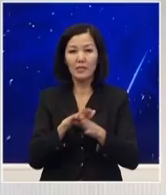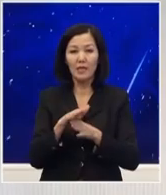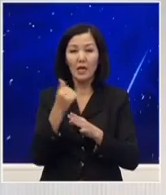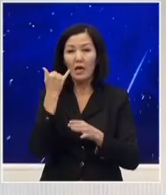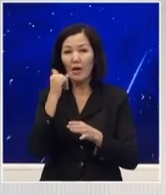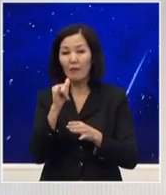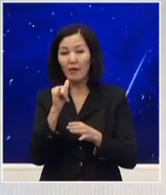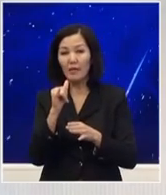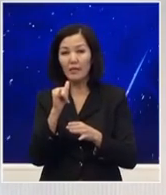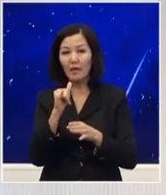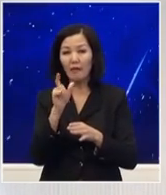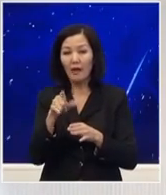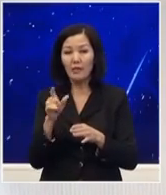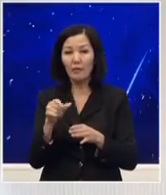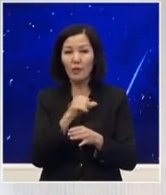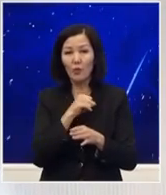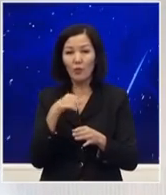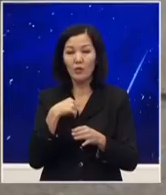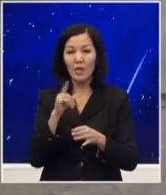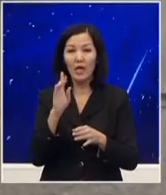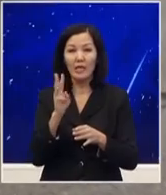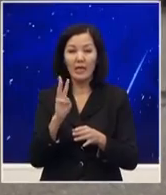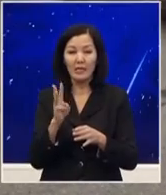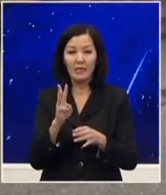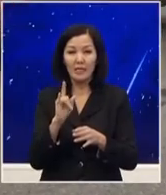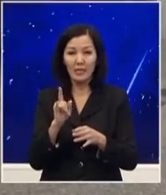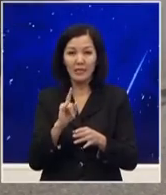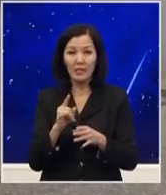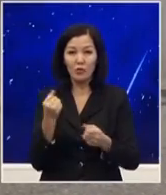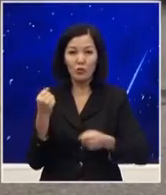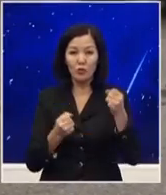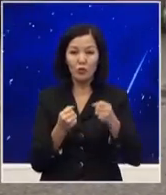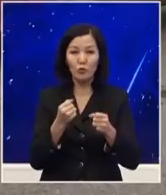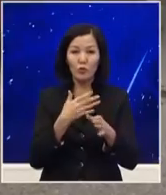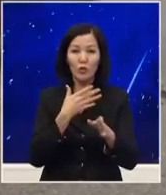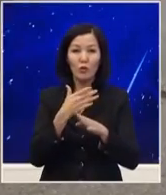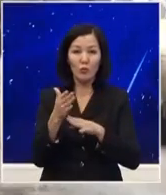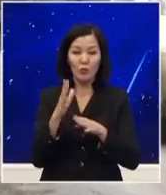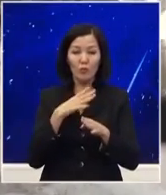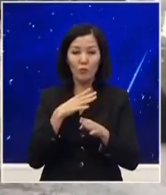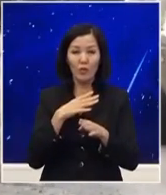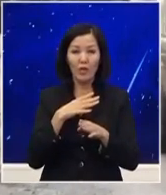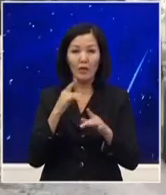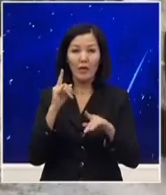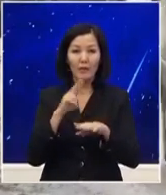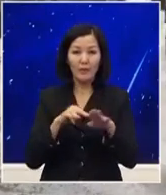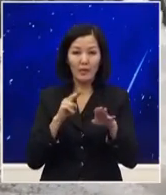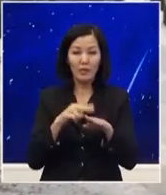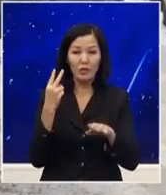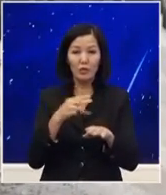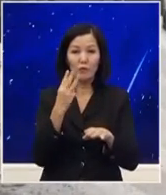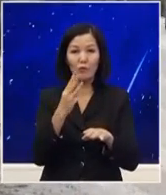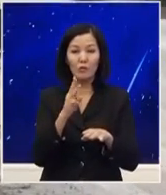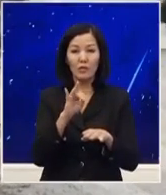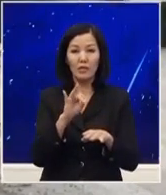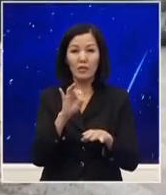Хабарласқан тұрғындар ақшаны өз атына емес, такси шақыртып жүргізушілерге аударып отырған. Жедел іздестіру барысында тәртіп сақшылары 23 жастағы